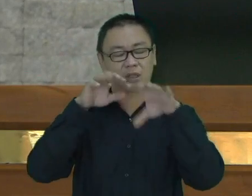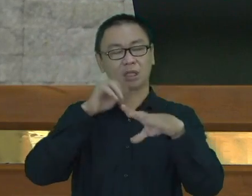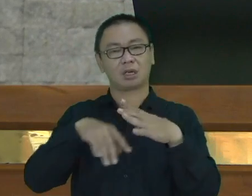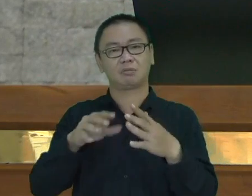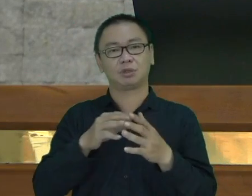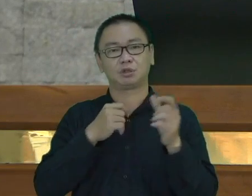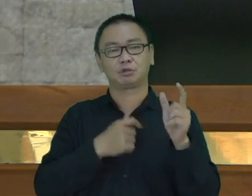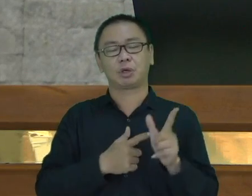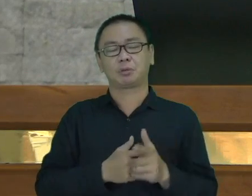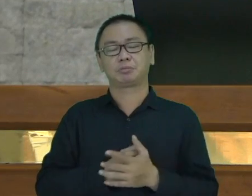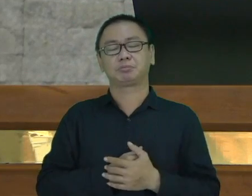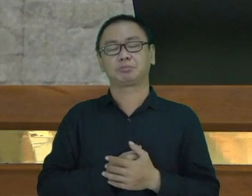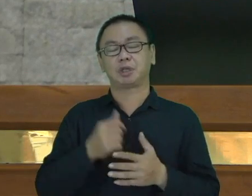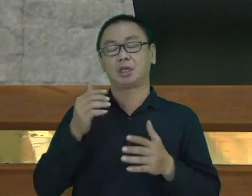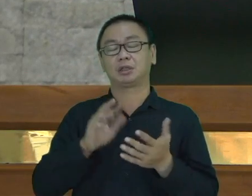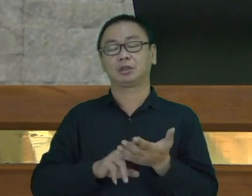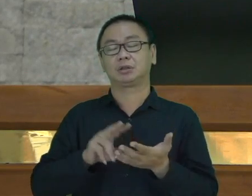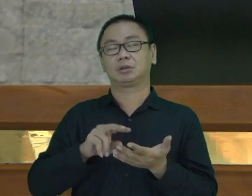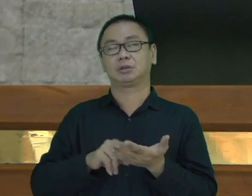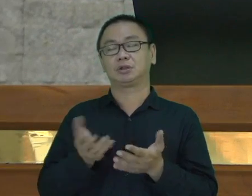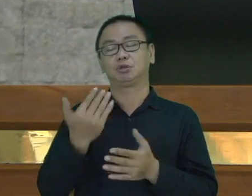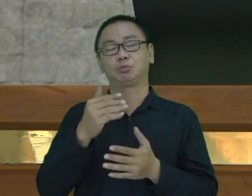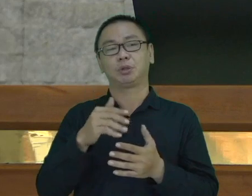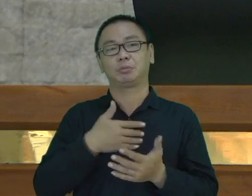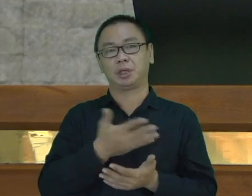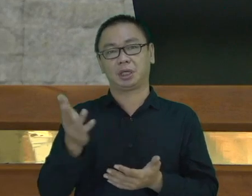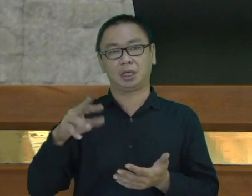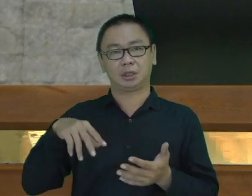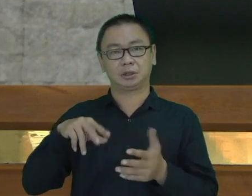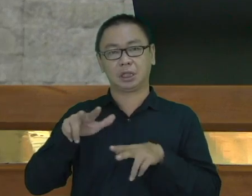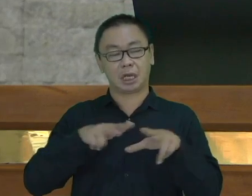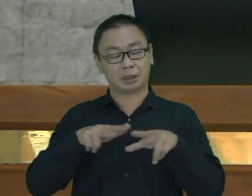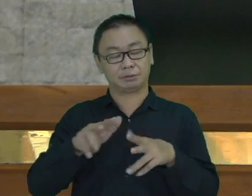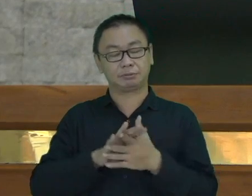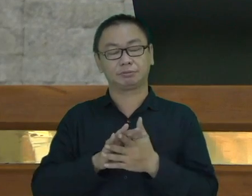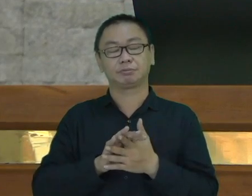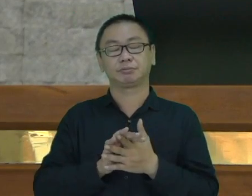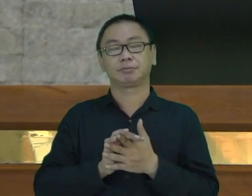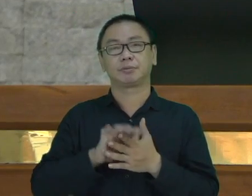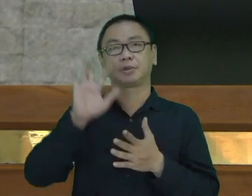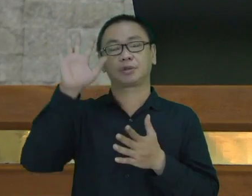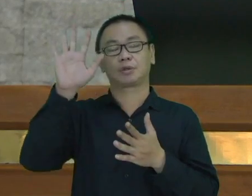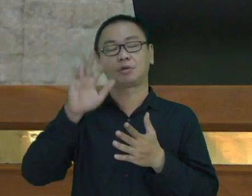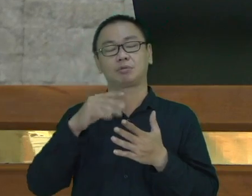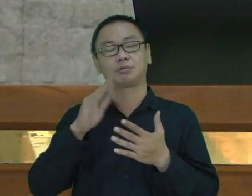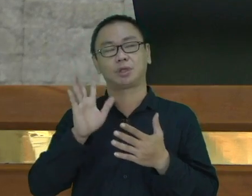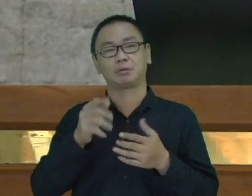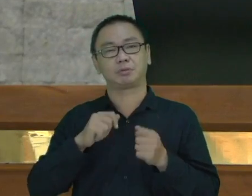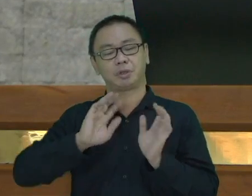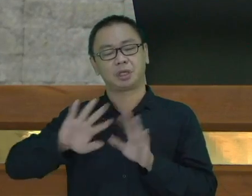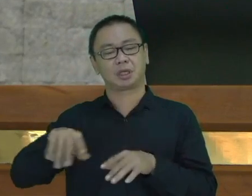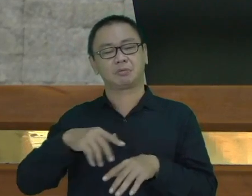mereka atas hidup yang mereka jalani. Dan kiranya Engkau juga tidak akan membiarkan mereka berada di